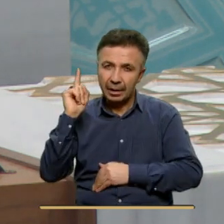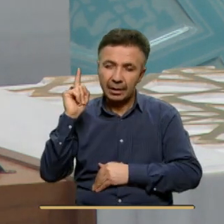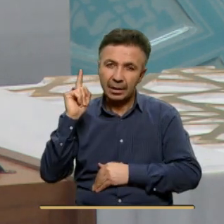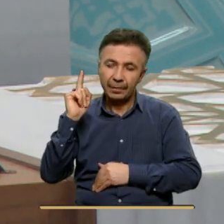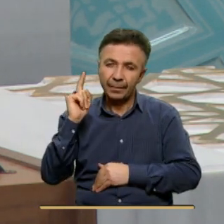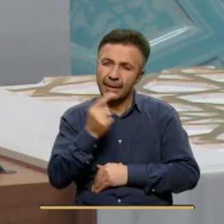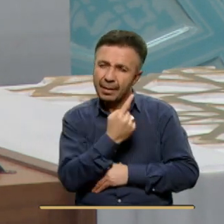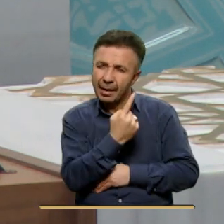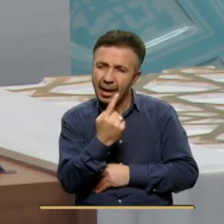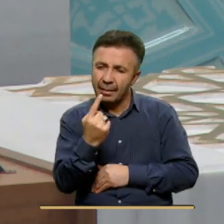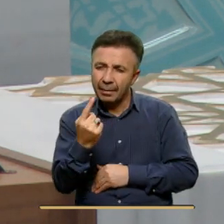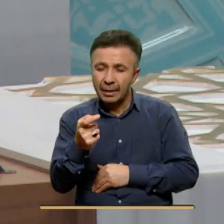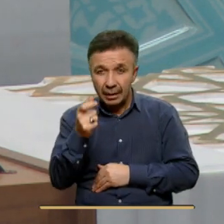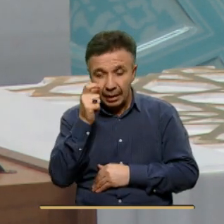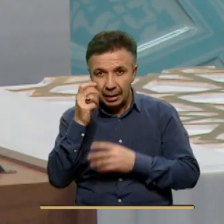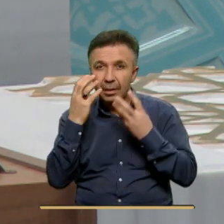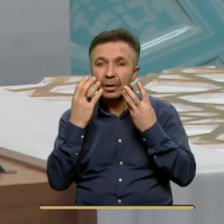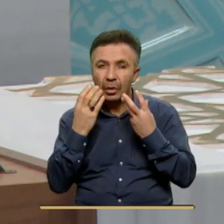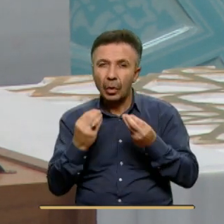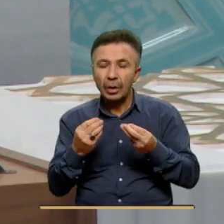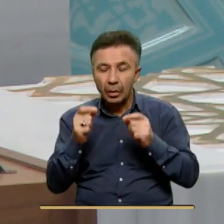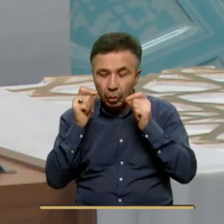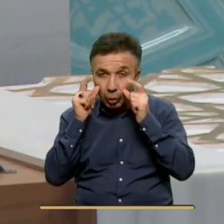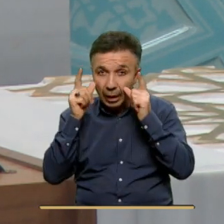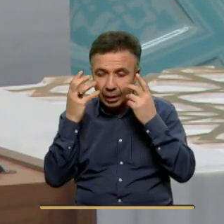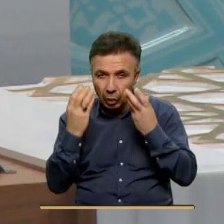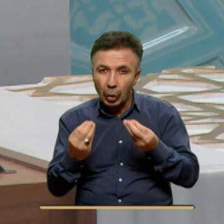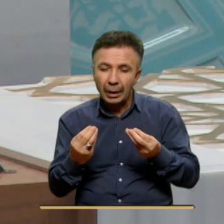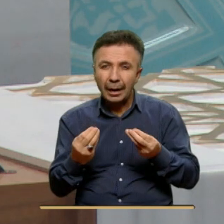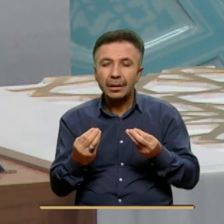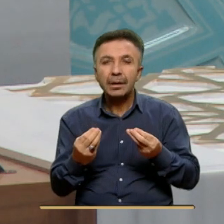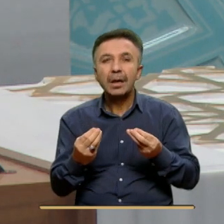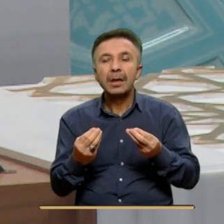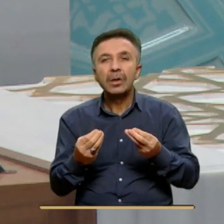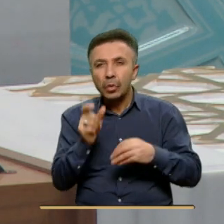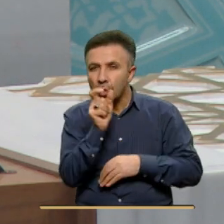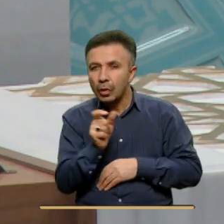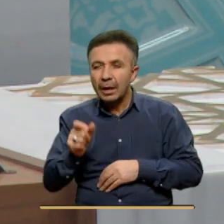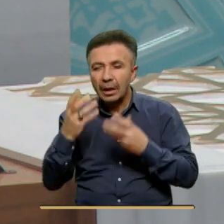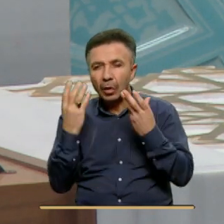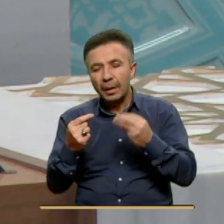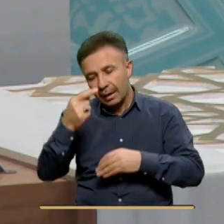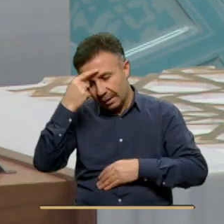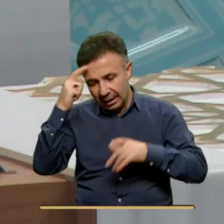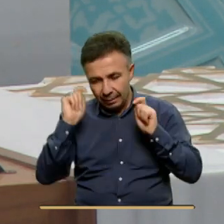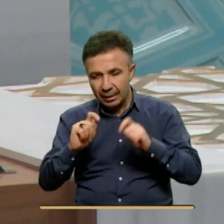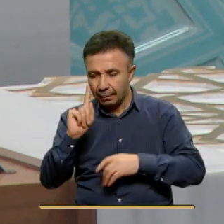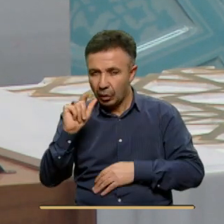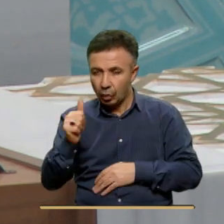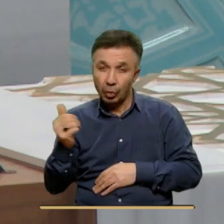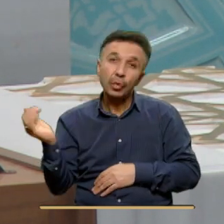her birerimizi dikkatli olan, uyanık olan kullarından olabilmeyi nasip eylesin. Bir gün